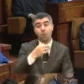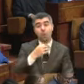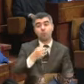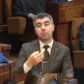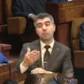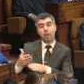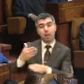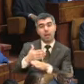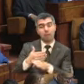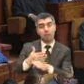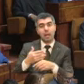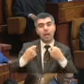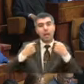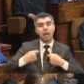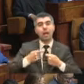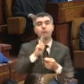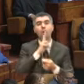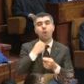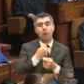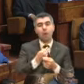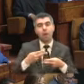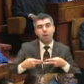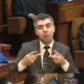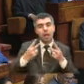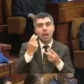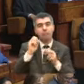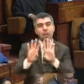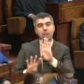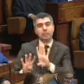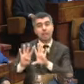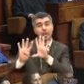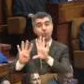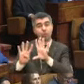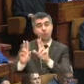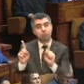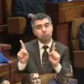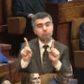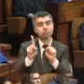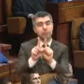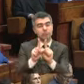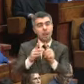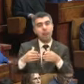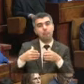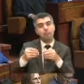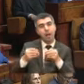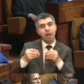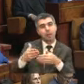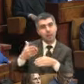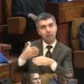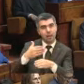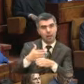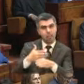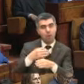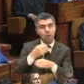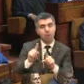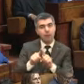شخصيا بإطلاق الأشغال في هذا المحور سنة 2019، وذلك خلال لقائنا بكم في مراكش، وهذا ما لم يتم